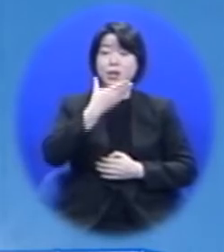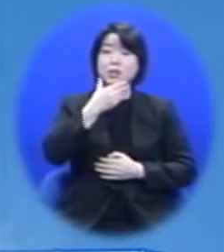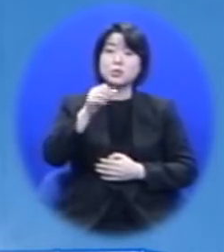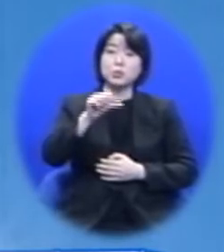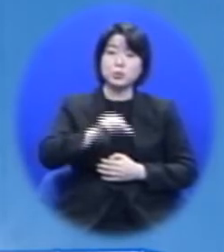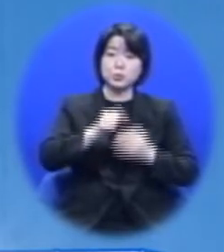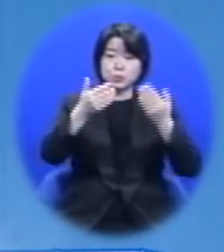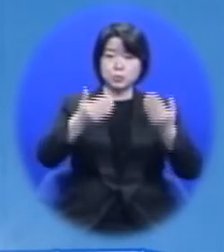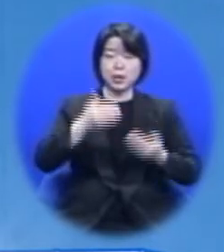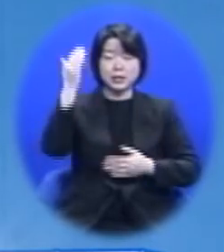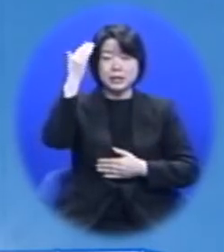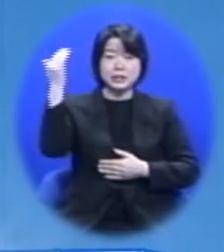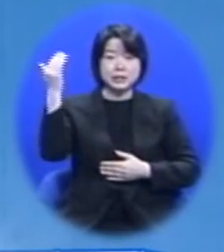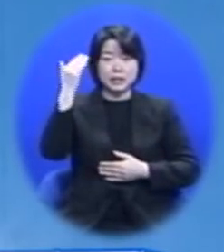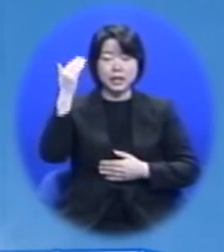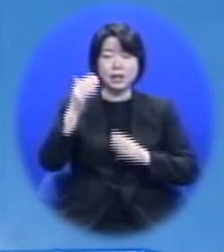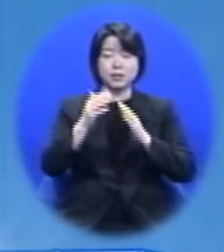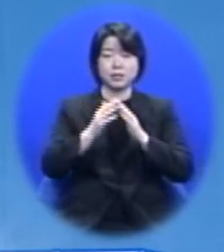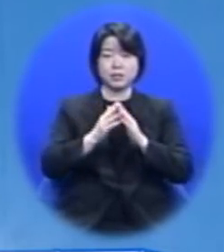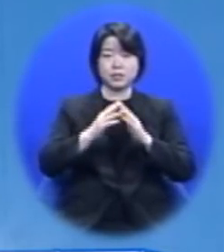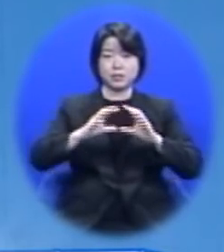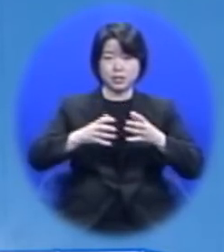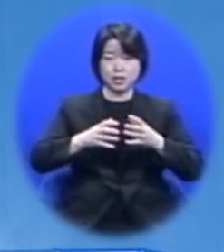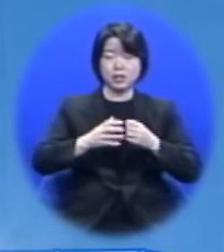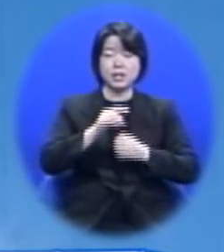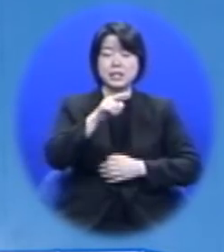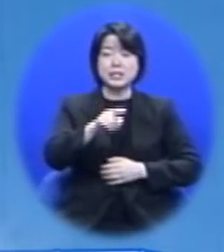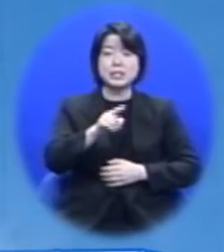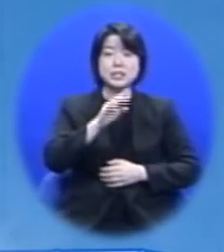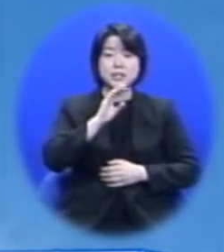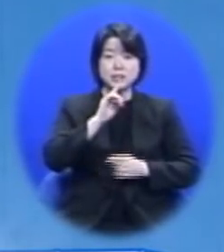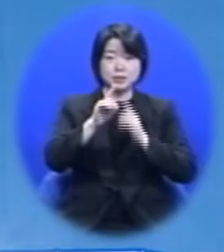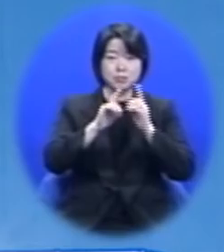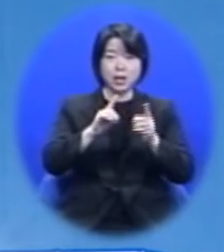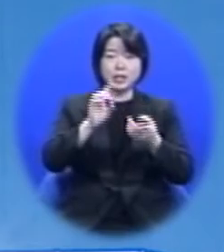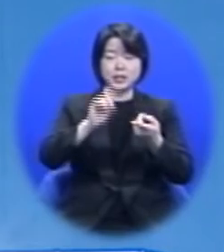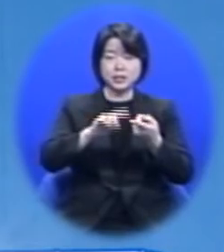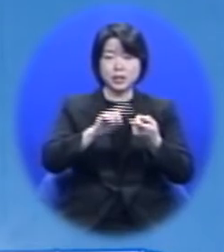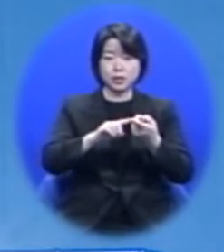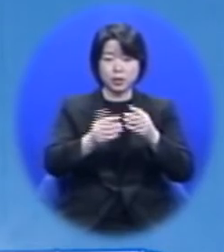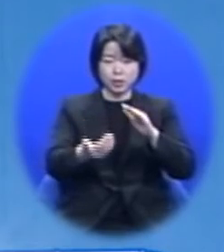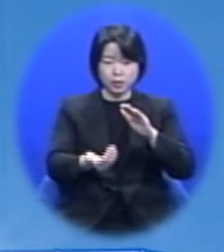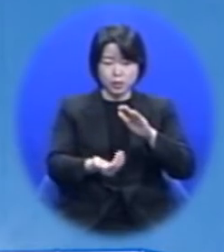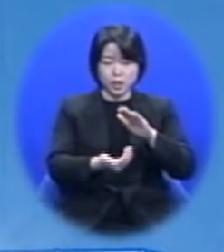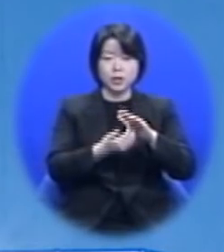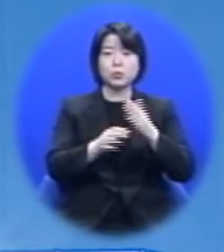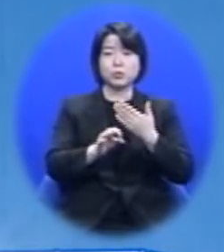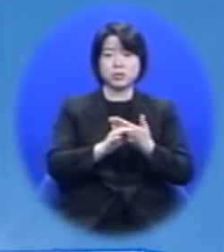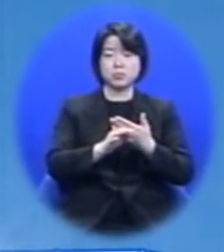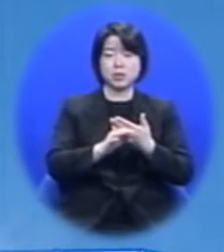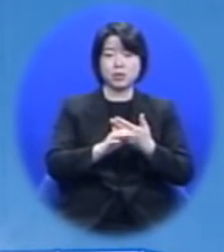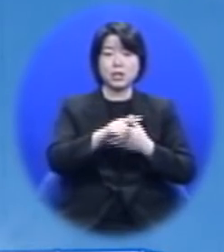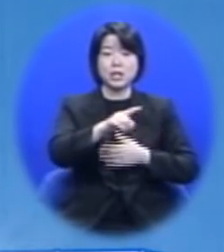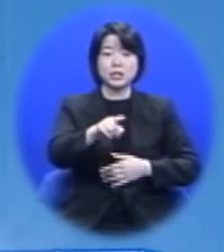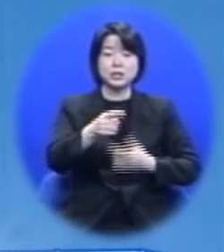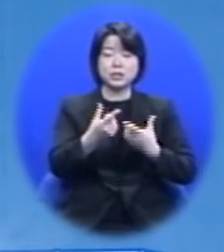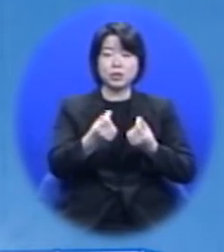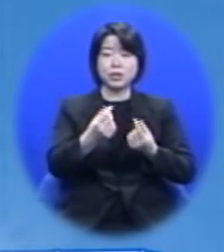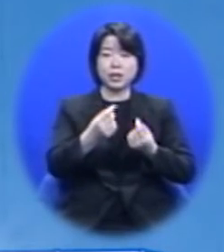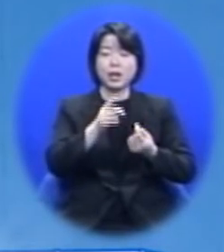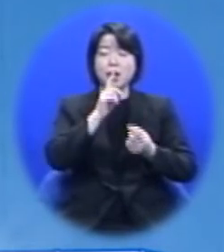저주받은 대한민국, 진짜 그 말이 그대로 이루어지고 나면 아마 그들은 후회할